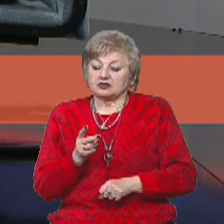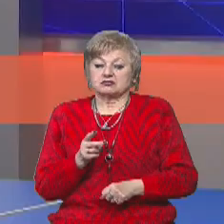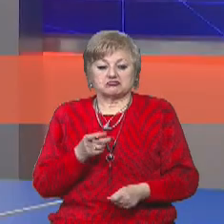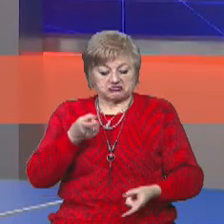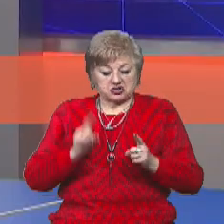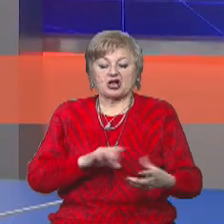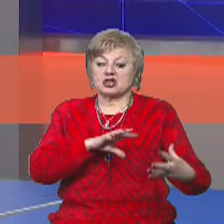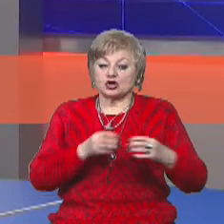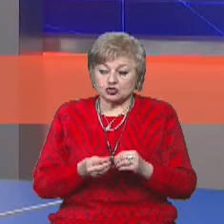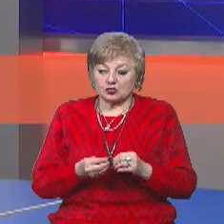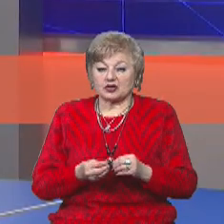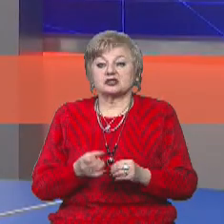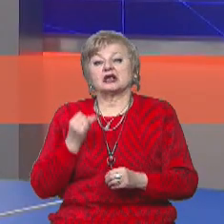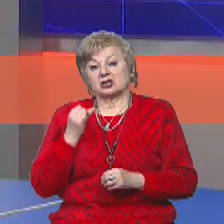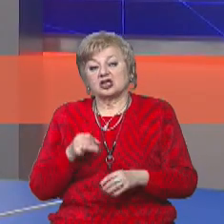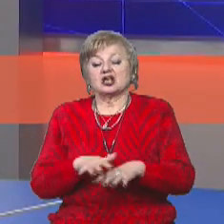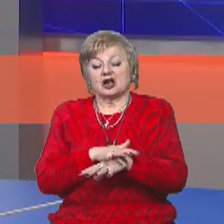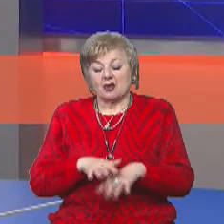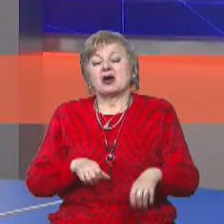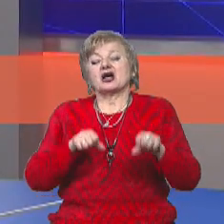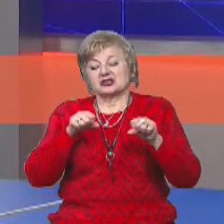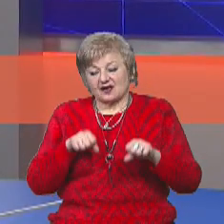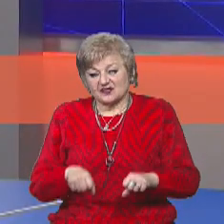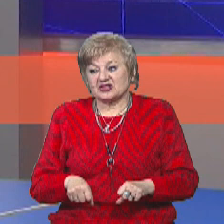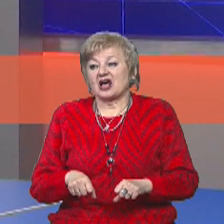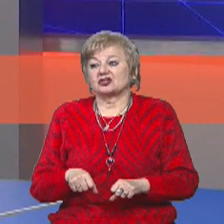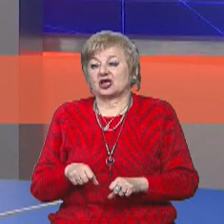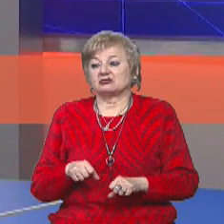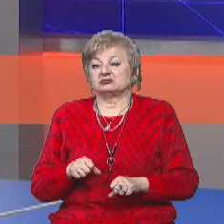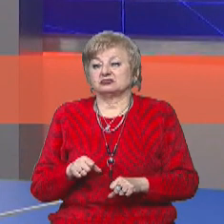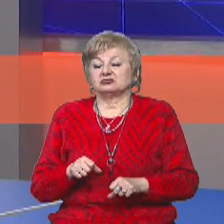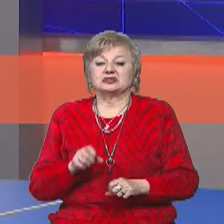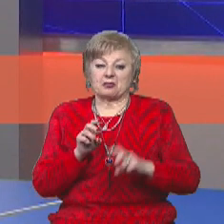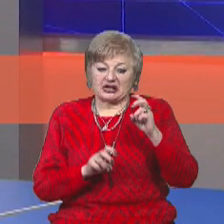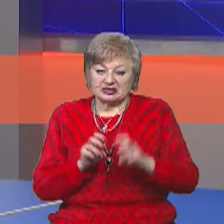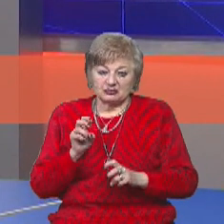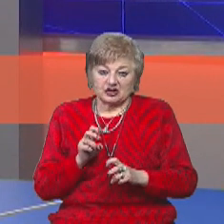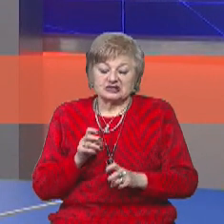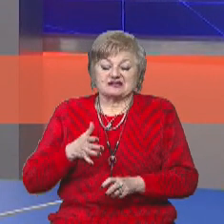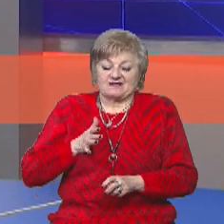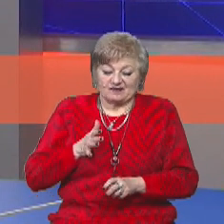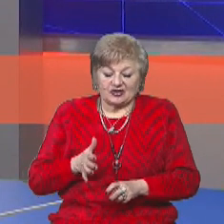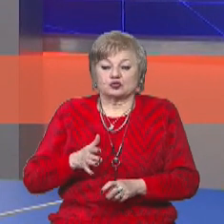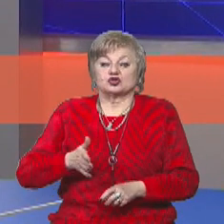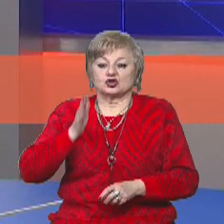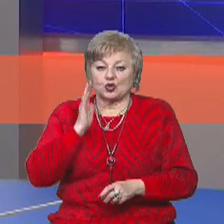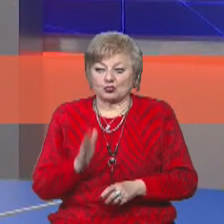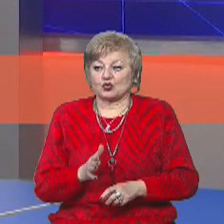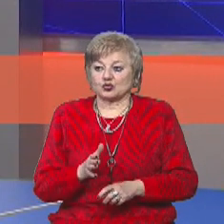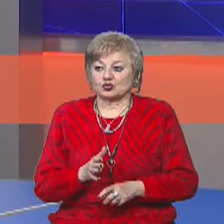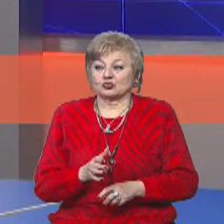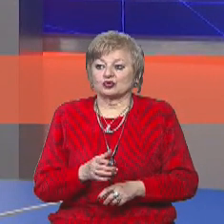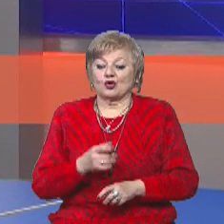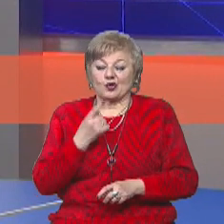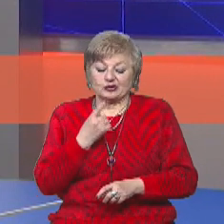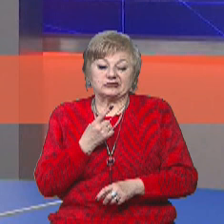результати, повірте мені, і громадськість, і влада, і підприємства вимушені будуть, чи одні захочуть,